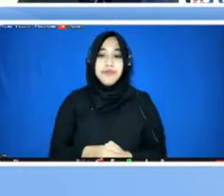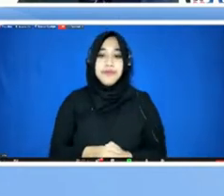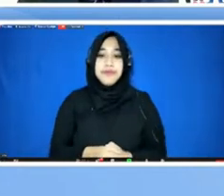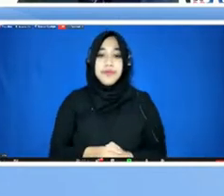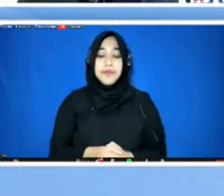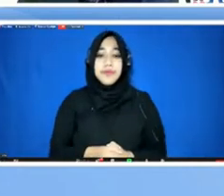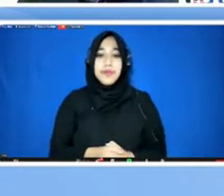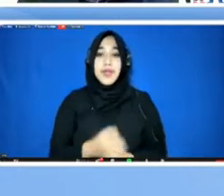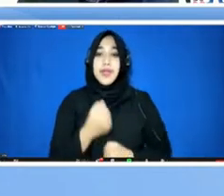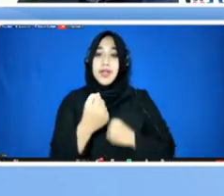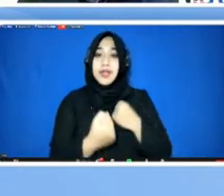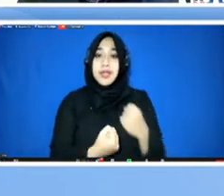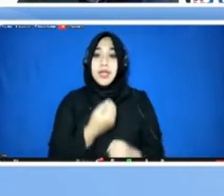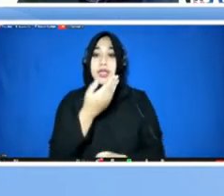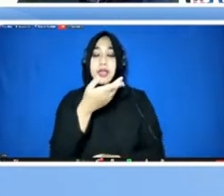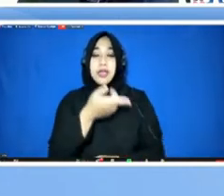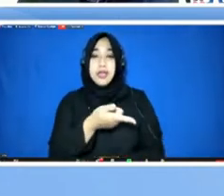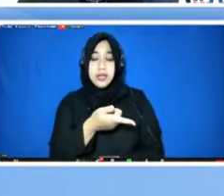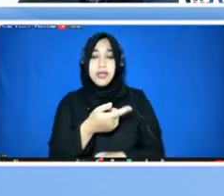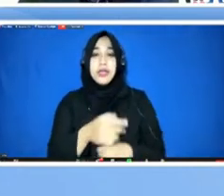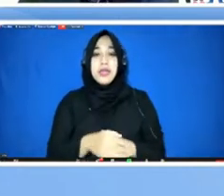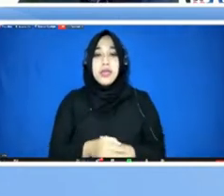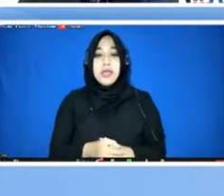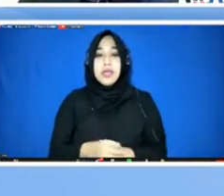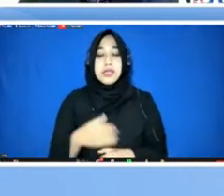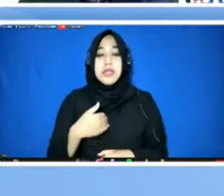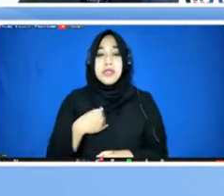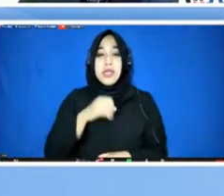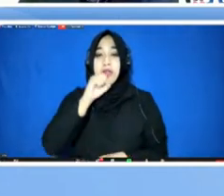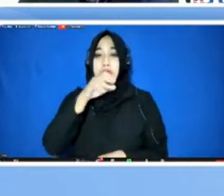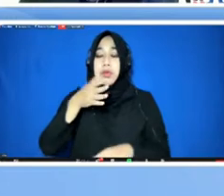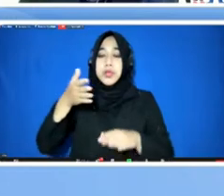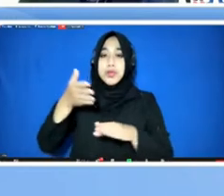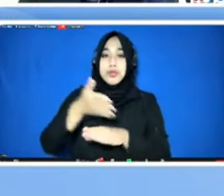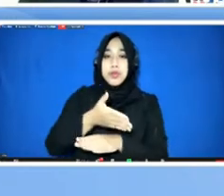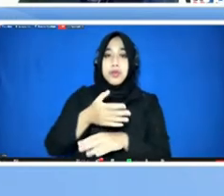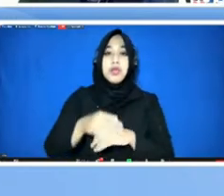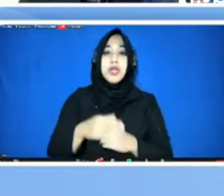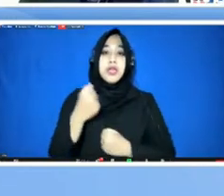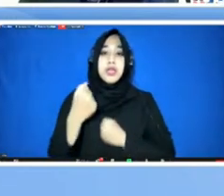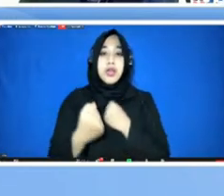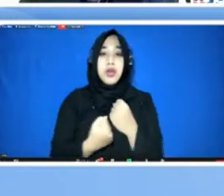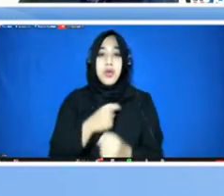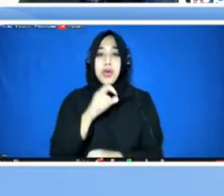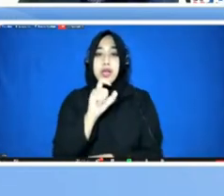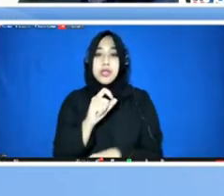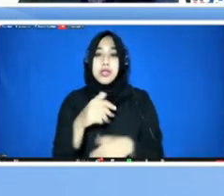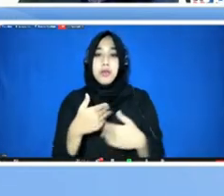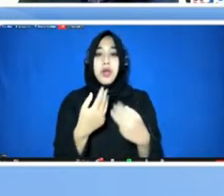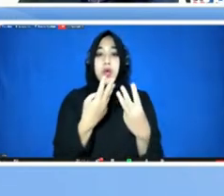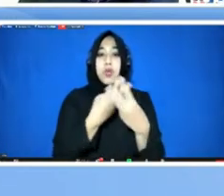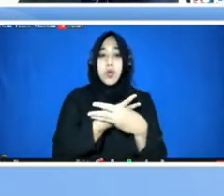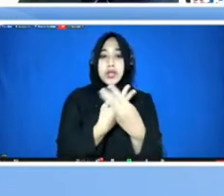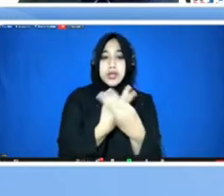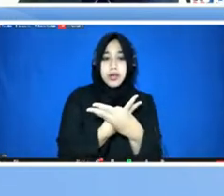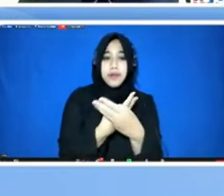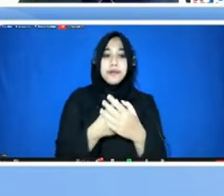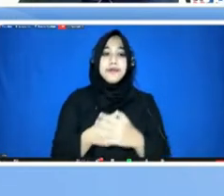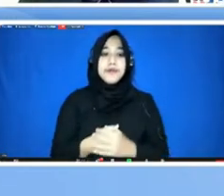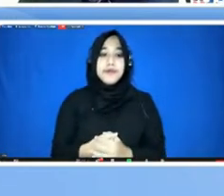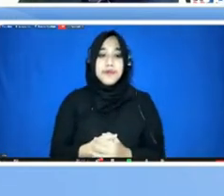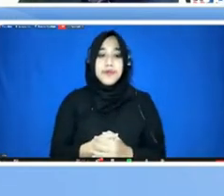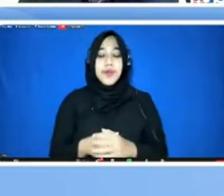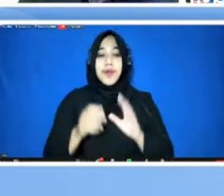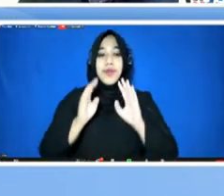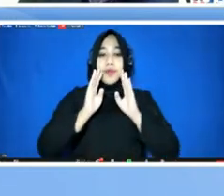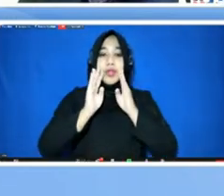Adapun kegiatan ini, seperti yang sudah saya sampaikan, dilakukan melalui WhatsApp, kemudian Facebook,